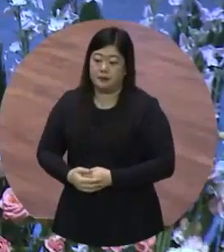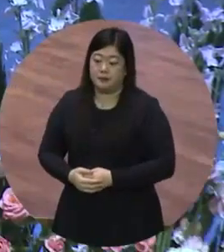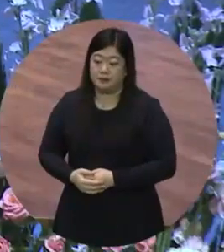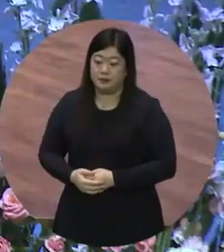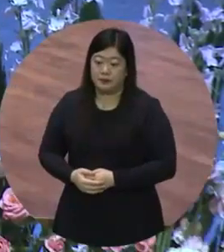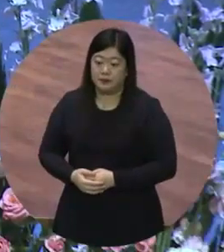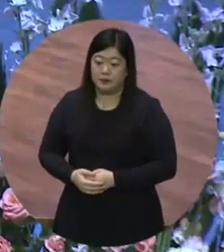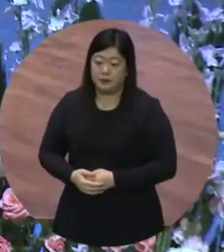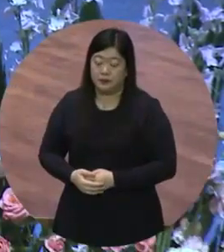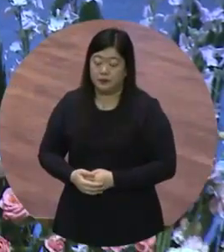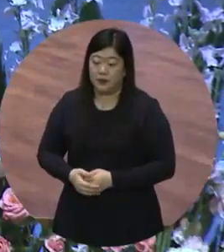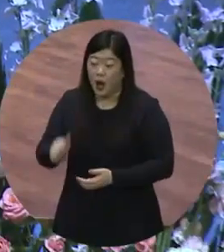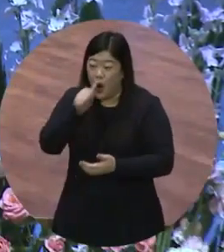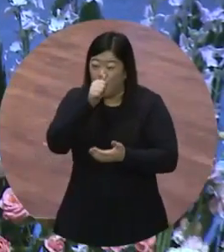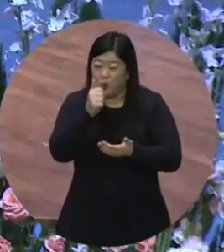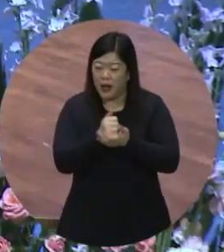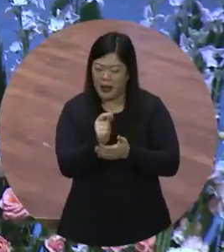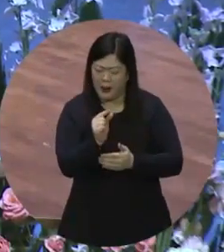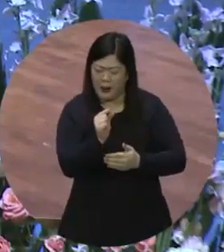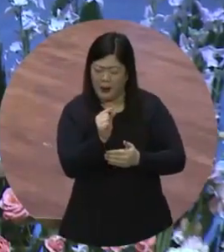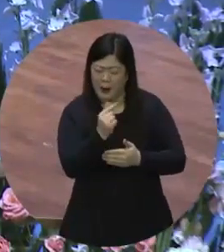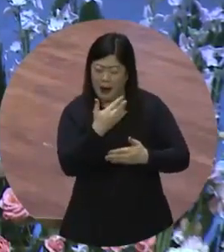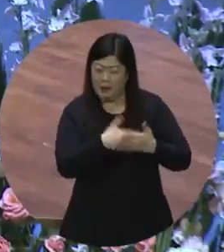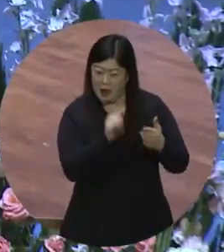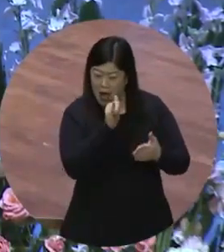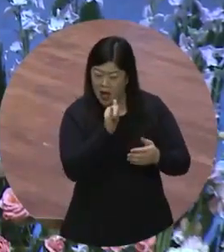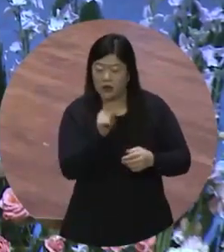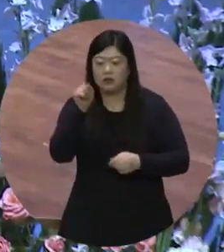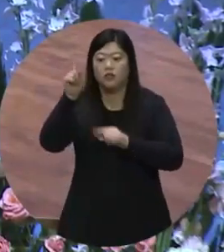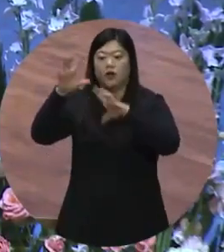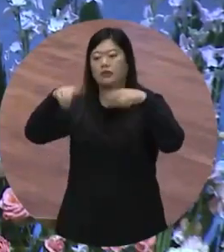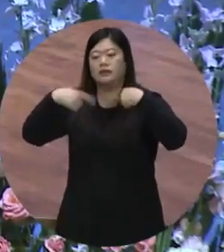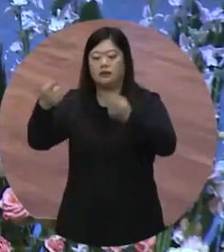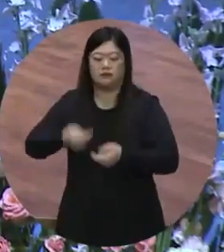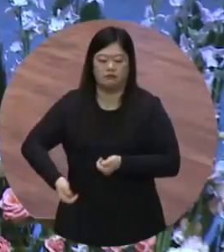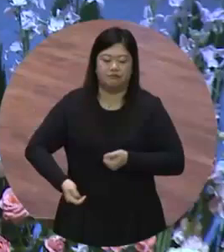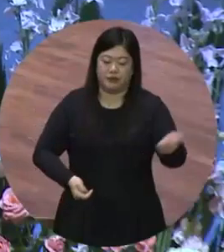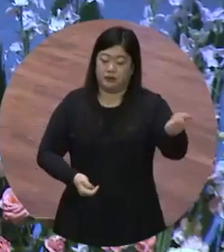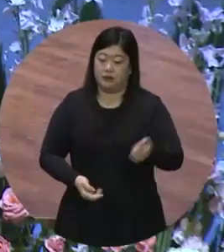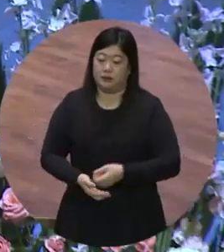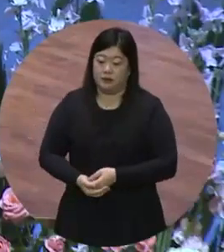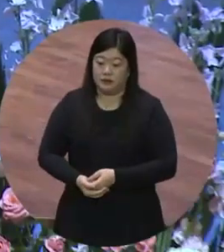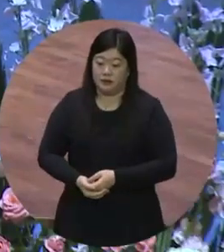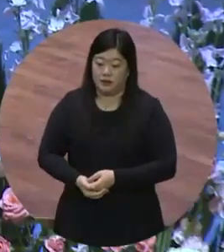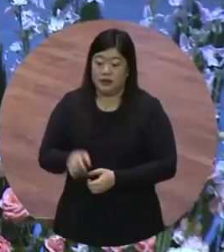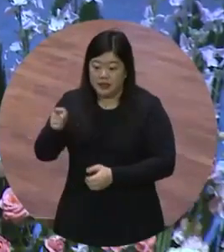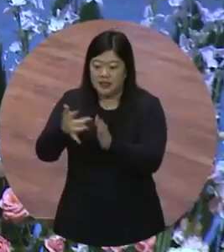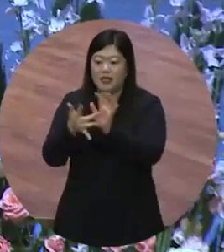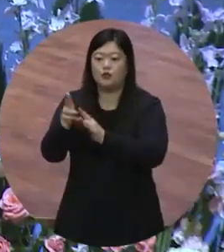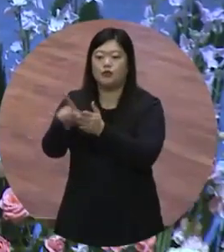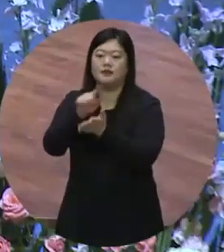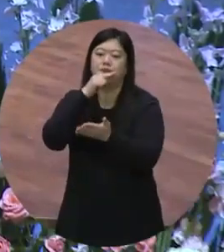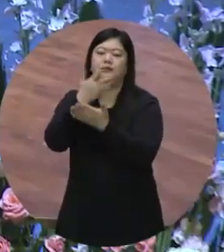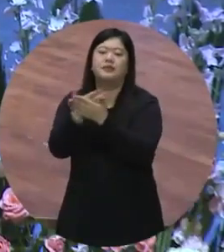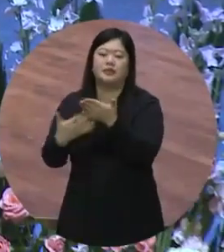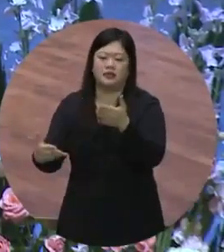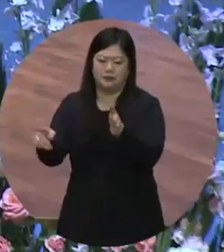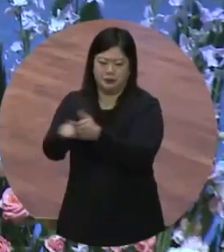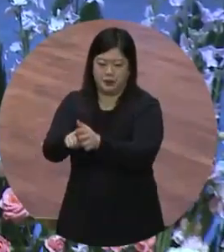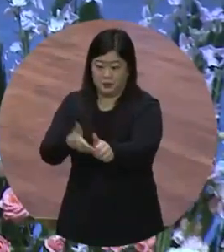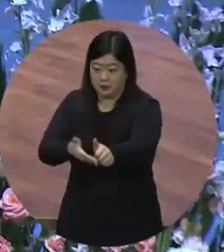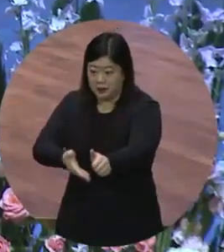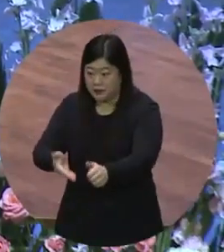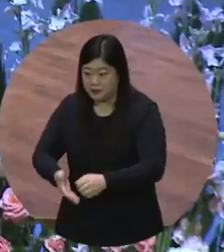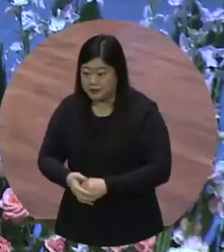죄 문제 해결된 사람만 들어간단 말이에요. 그래서 예수의 보혈을 붙잡으시기 바랍니다. 예수 그리스도의 보혈. 그리고 이 죄의